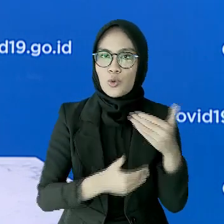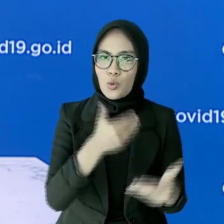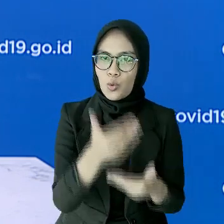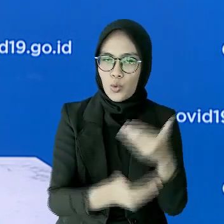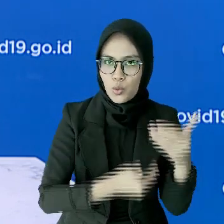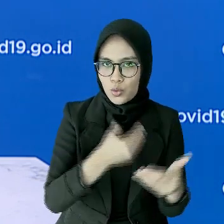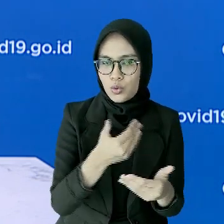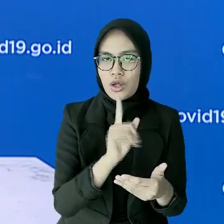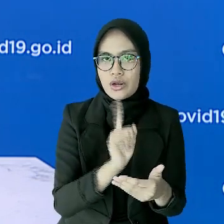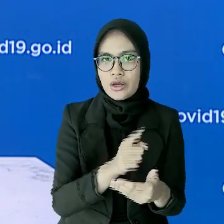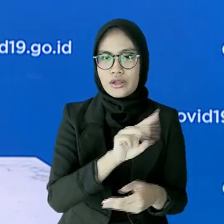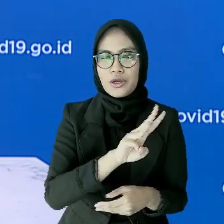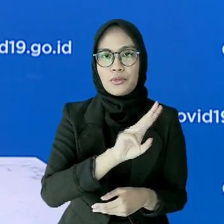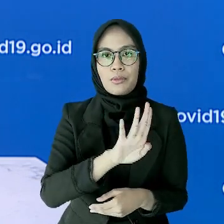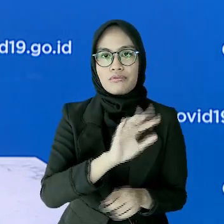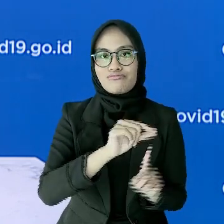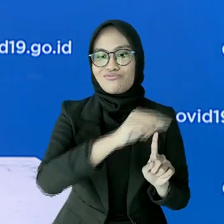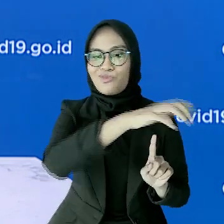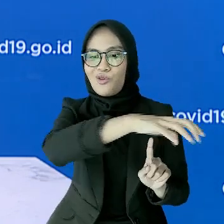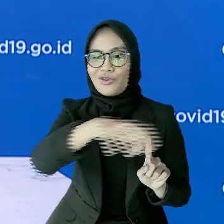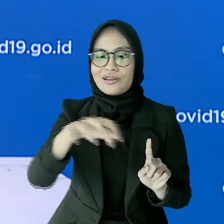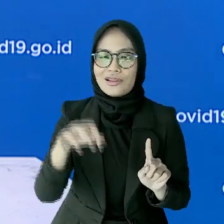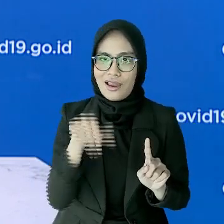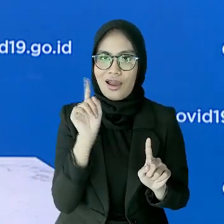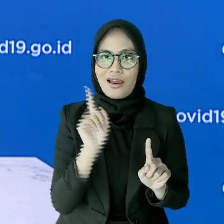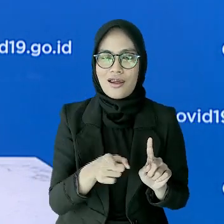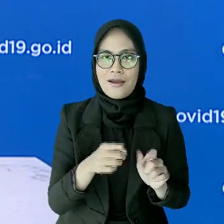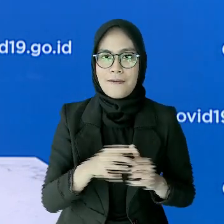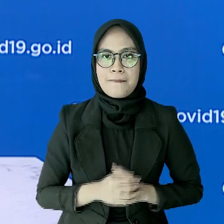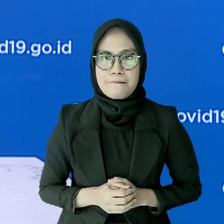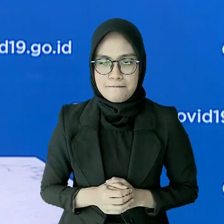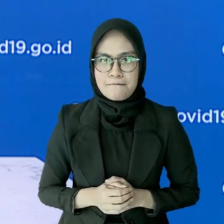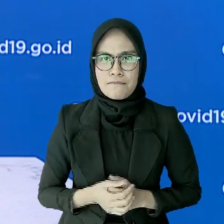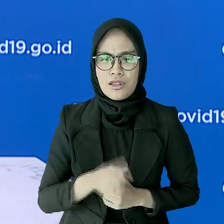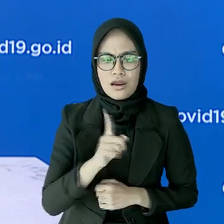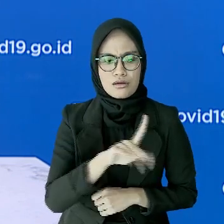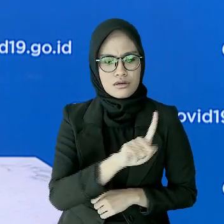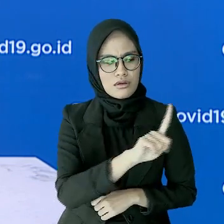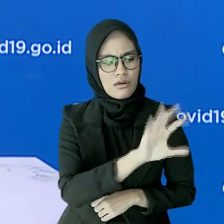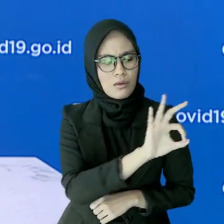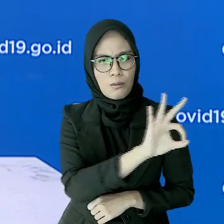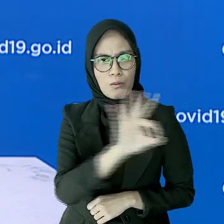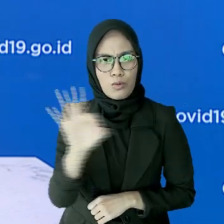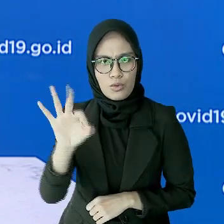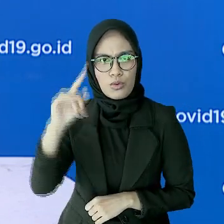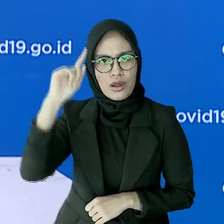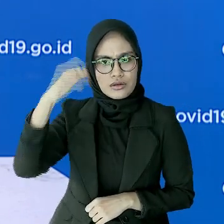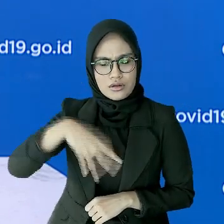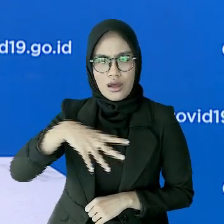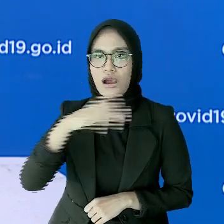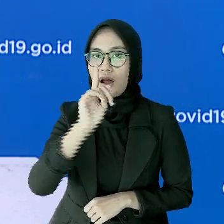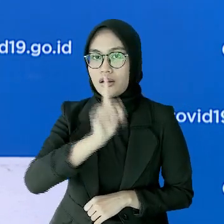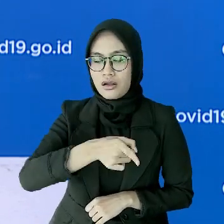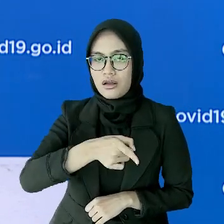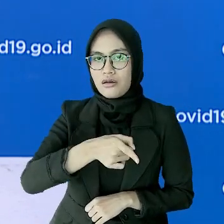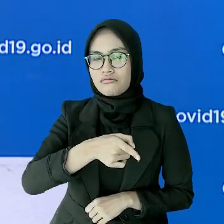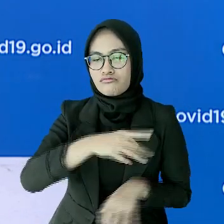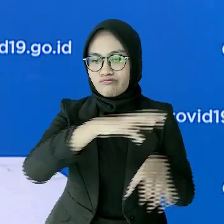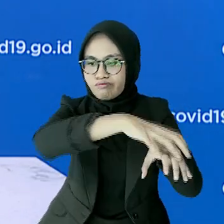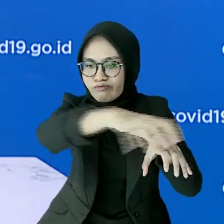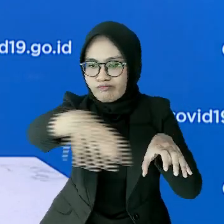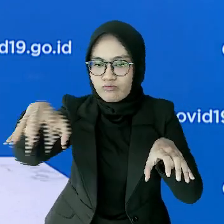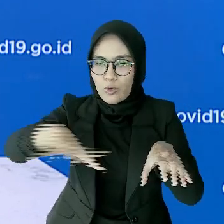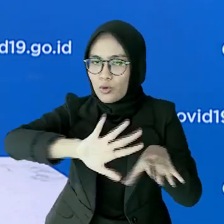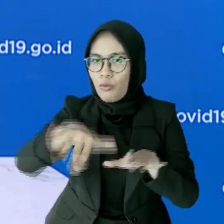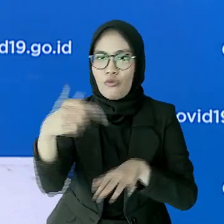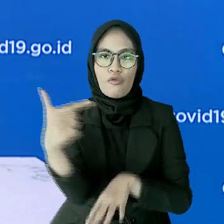34 provinsi di Indonesia yang mencakup sekitar 1.000 desa dan wilayah aglomerasi.